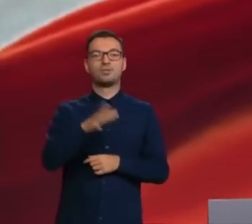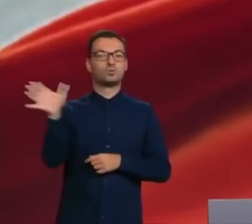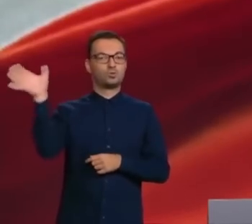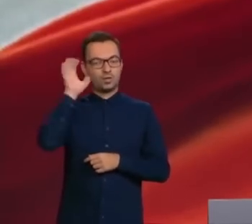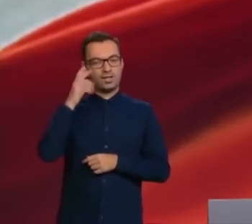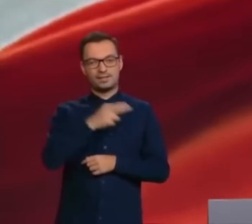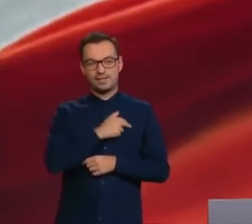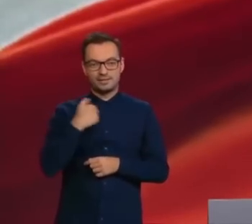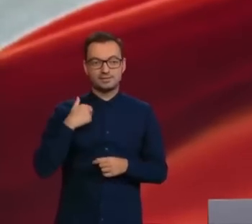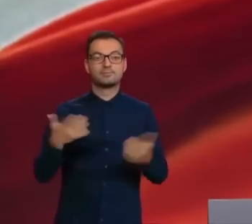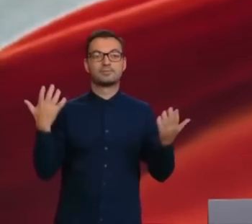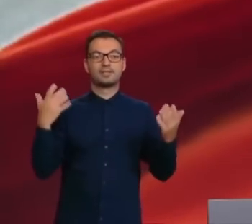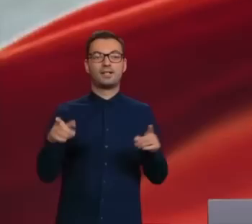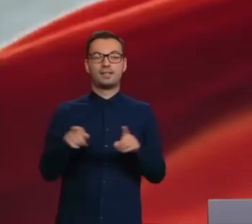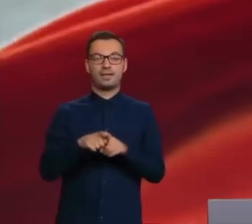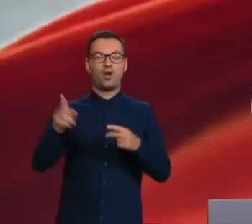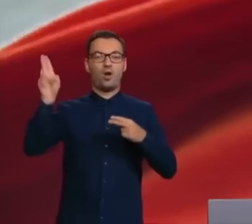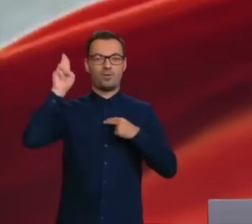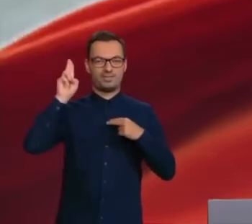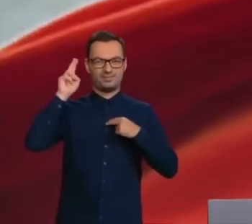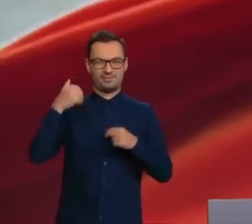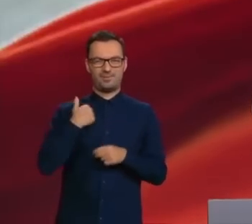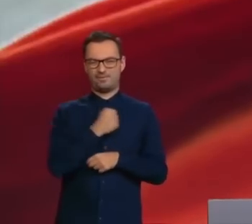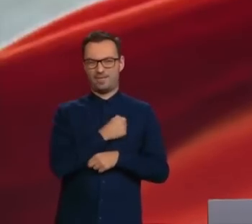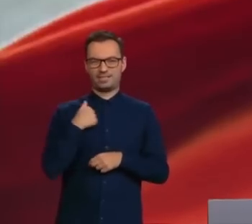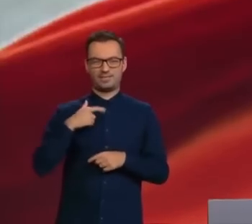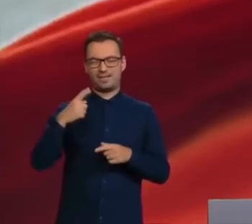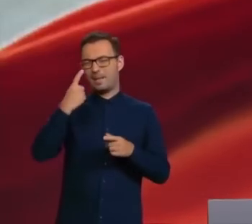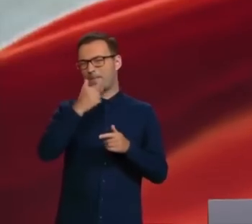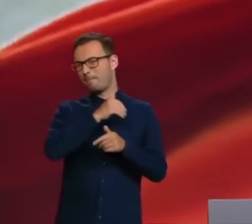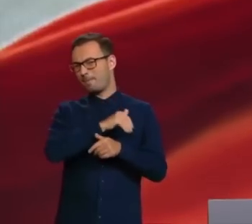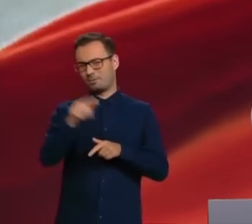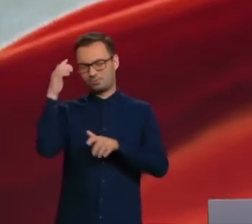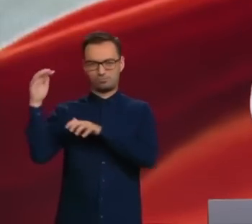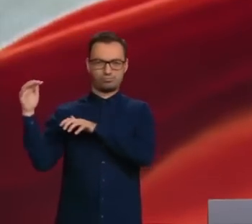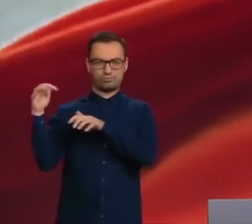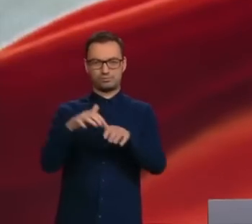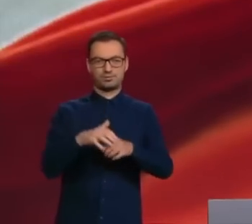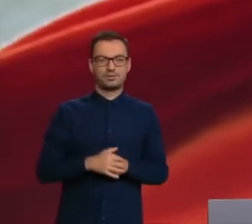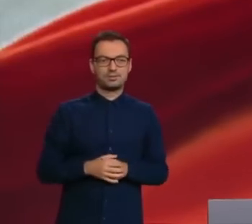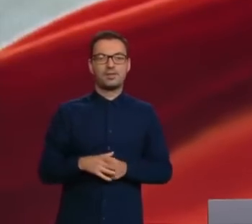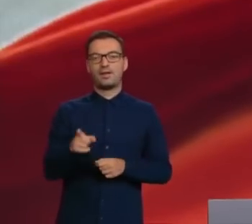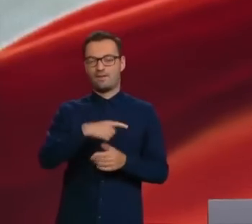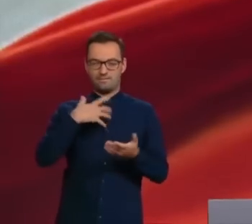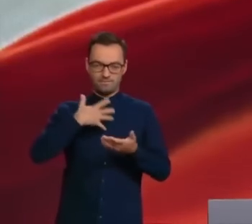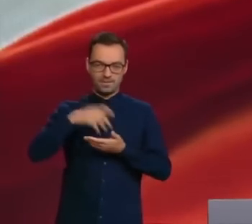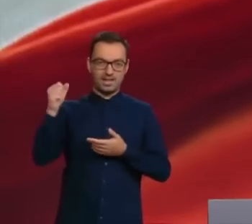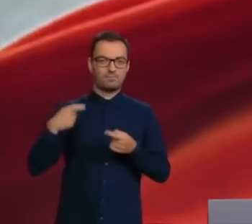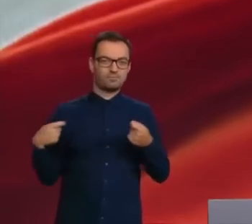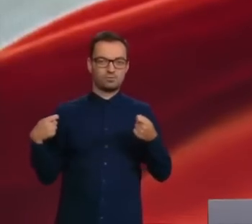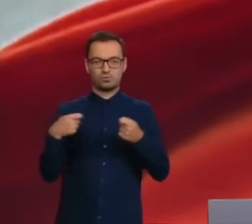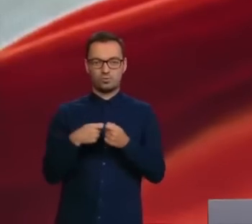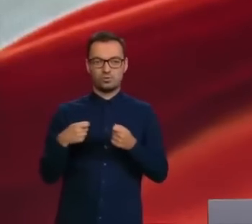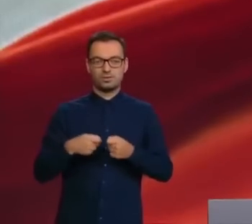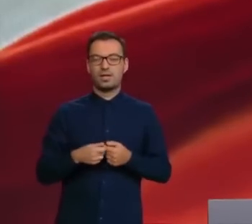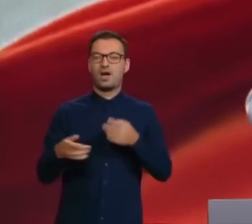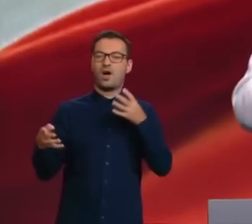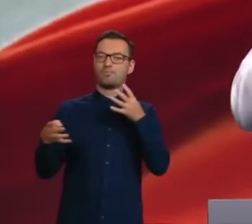wysłuchaliście nas. I tak jak ślubowałem w Warszawie przed milionem ludzi na ulicach Warszawy, zwyciężymy wspólnie, rozliczymy